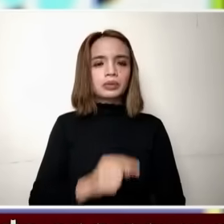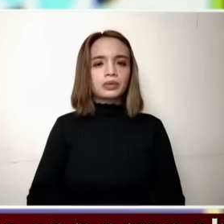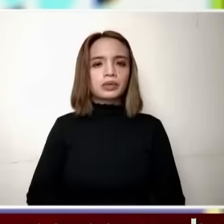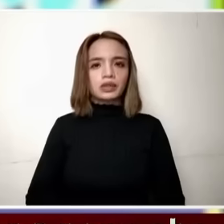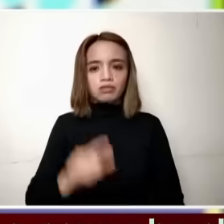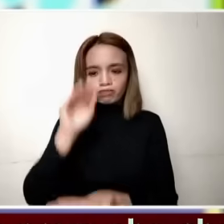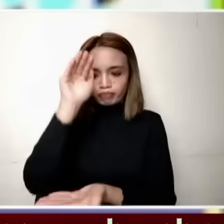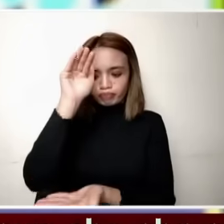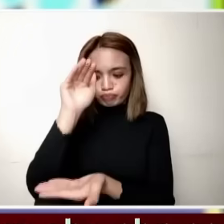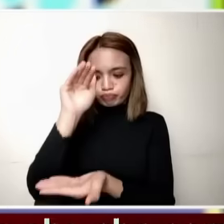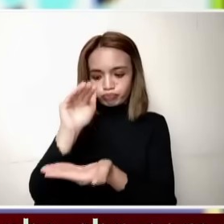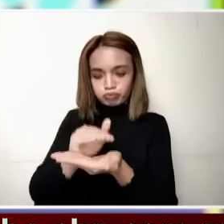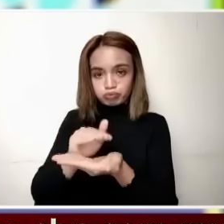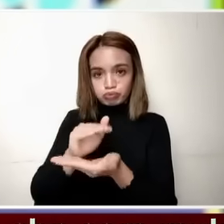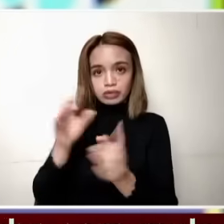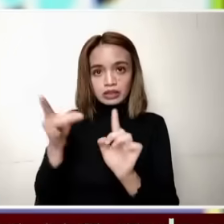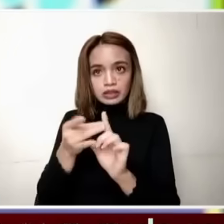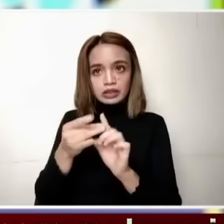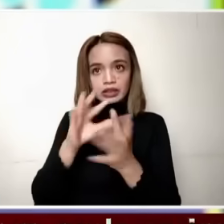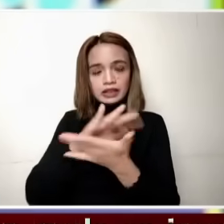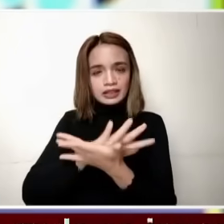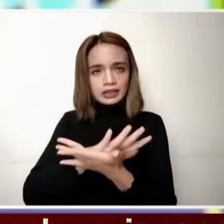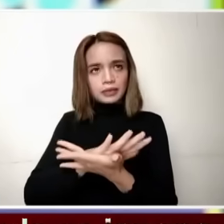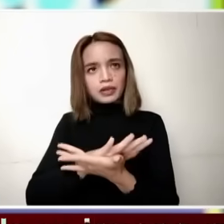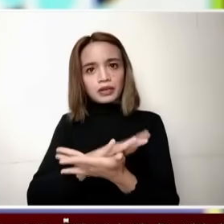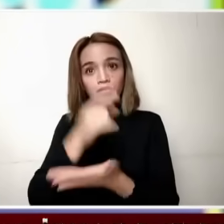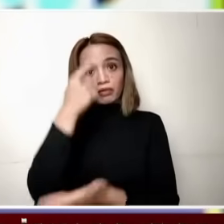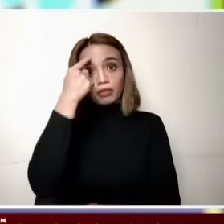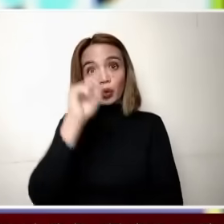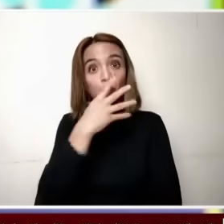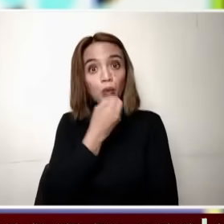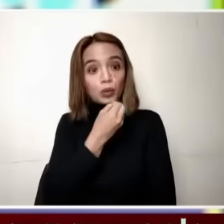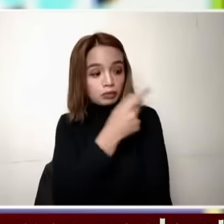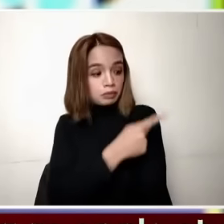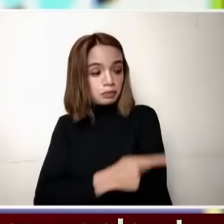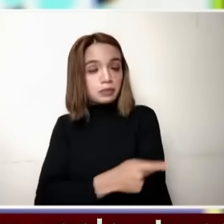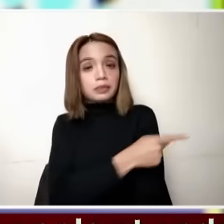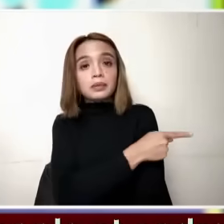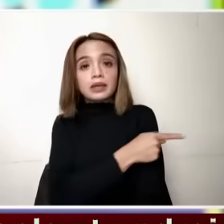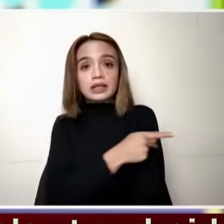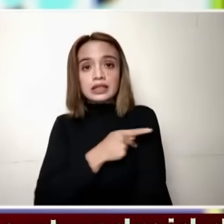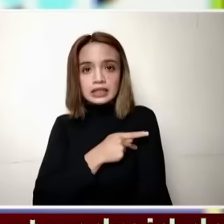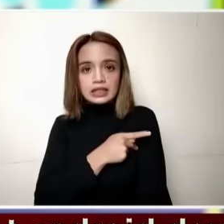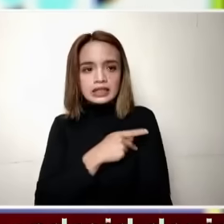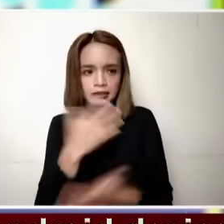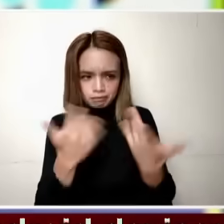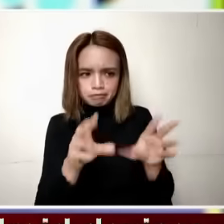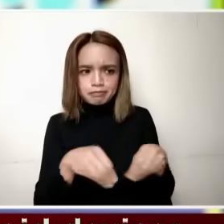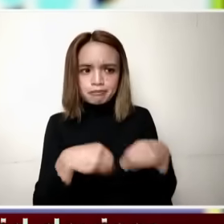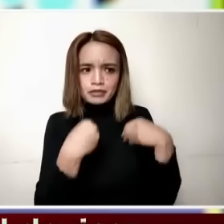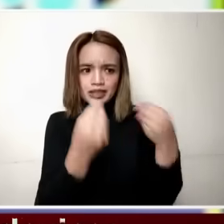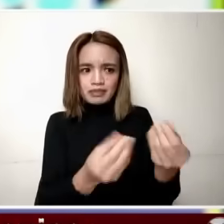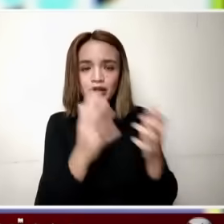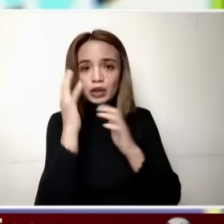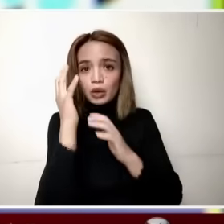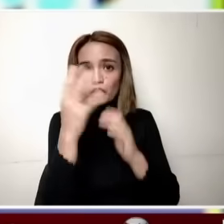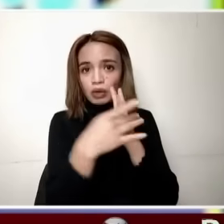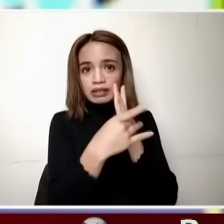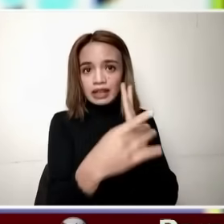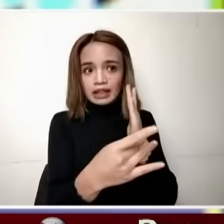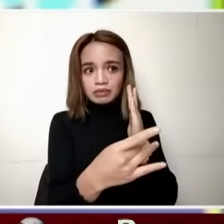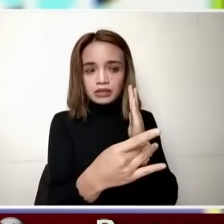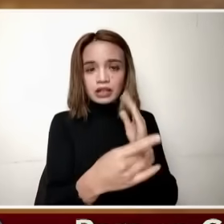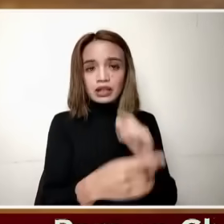as early as 2 days for those patients who were given VCO as compared to those patients without